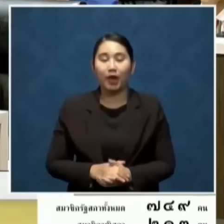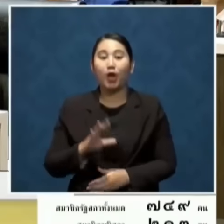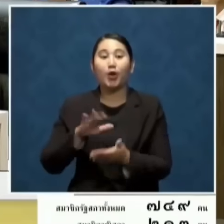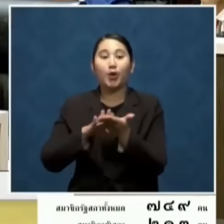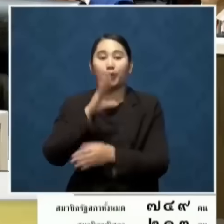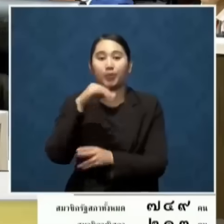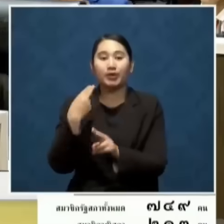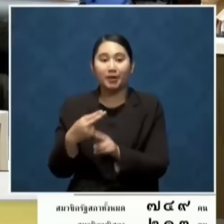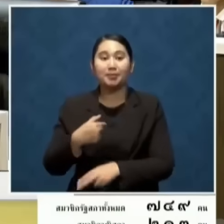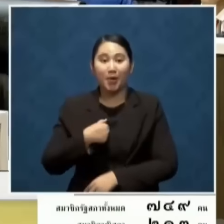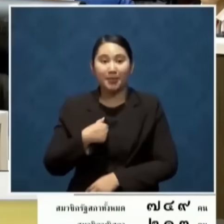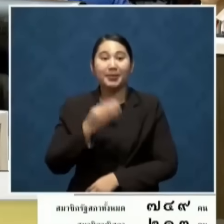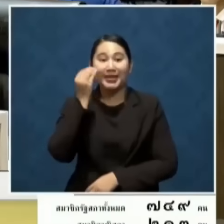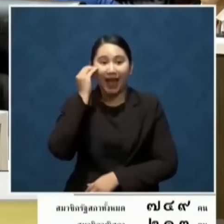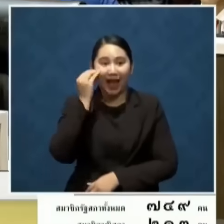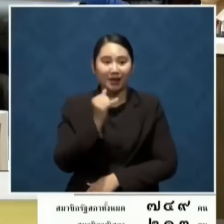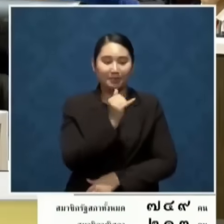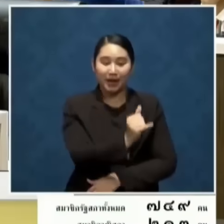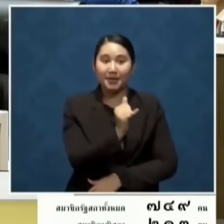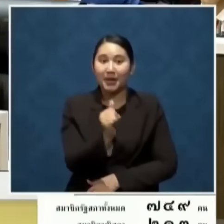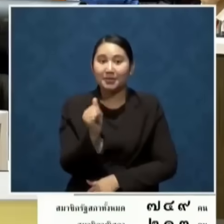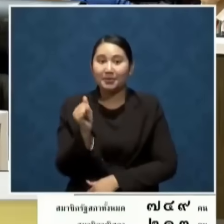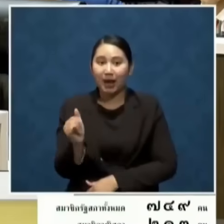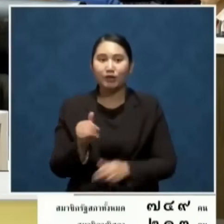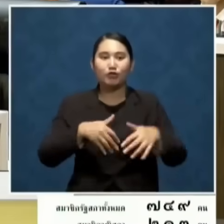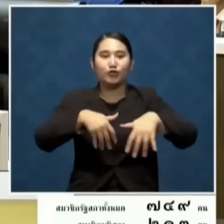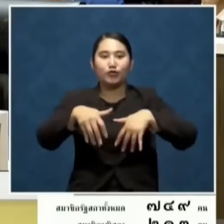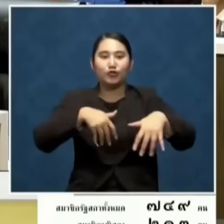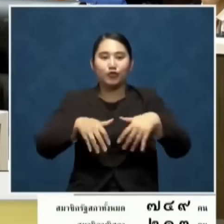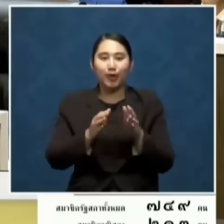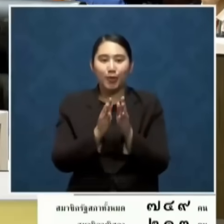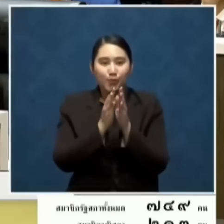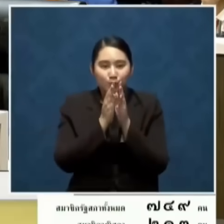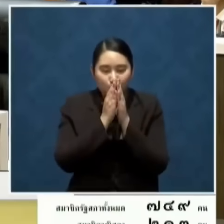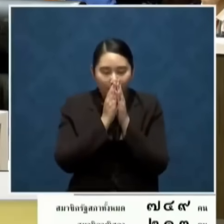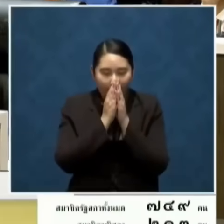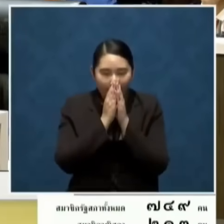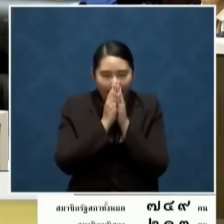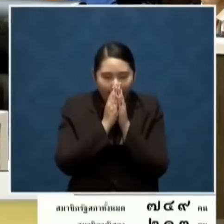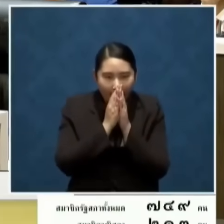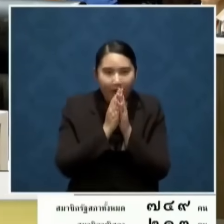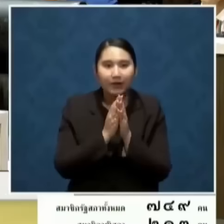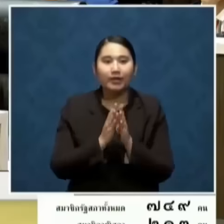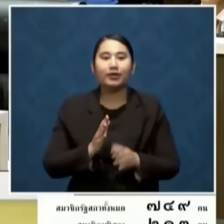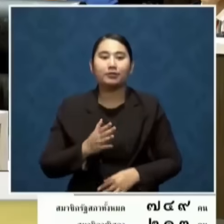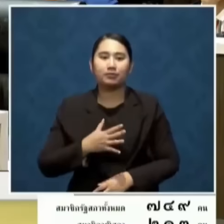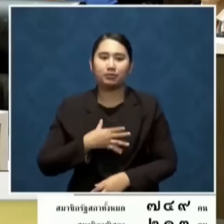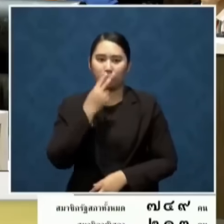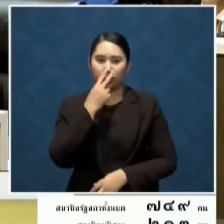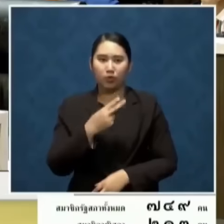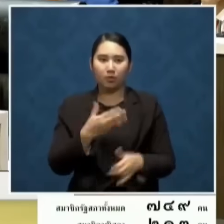งคืนผืนป่าหรืออะไรก็แล้วแต่ส.ส.พรรคก้าวไกลก็มีหน้าที่ทำให้เกิดเสรีภาพในการ แสดงออกสิทธิในการเข้าถึงทน